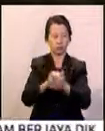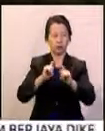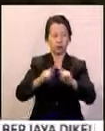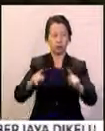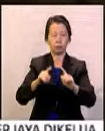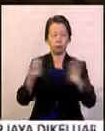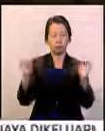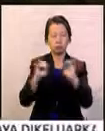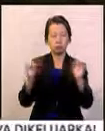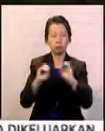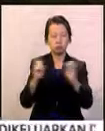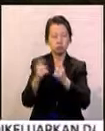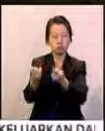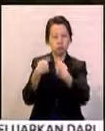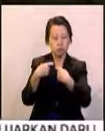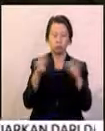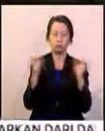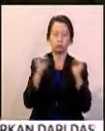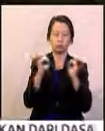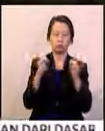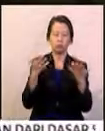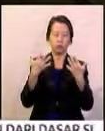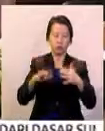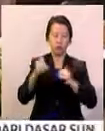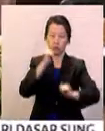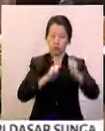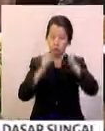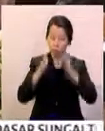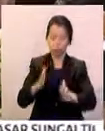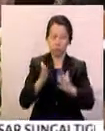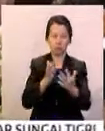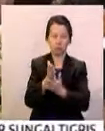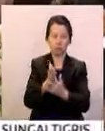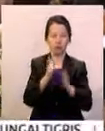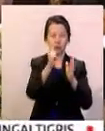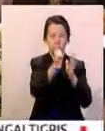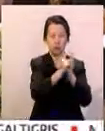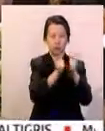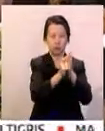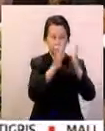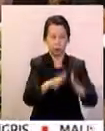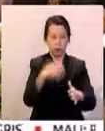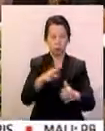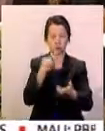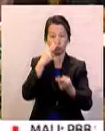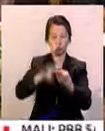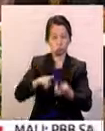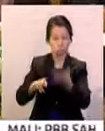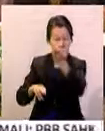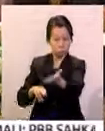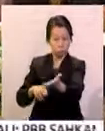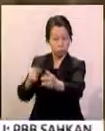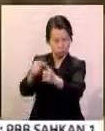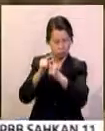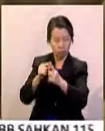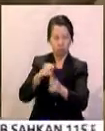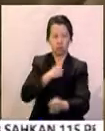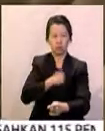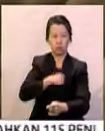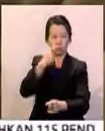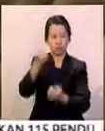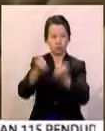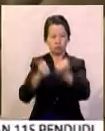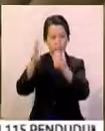tiada maklum balas yang diterima meskipun pelakon itu menerusi peguamnya telah pun menghantar notis tuntutan maaf kepada